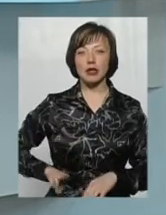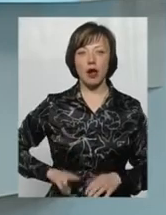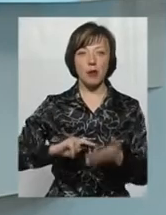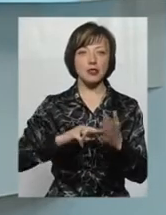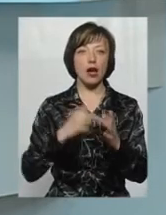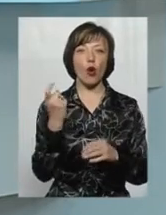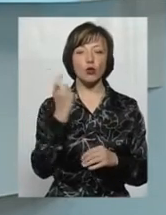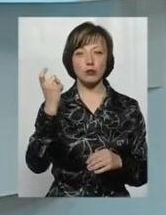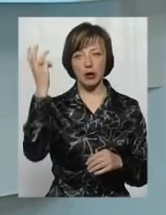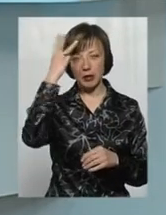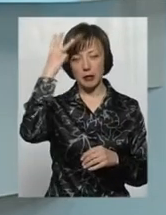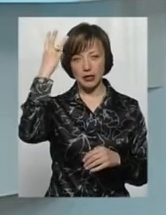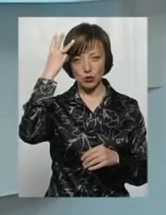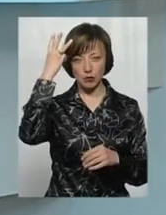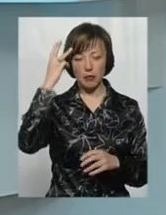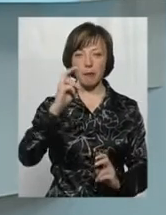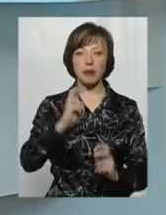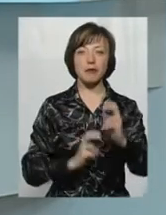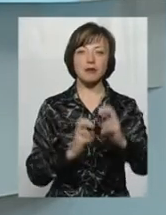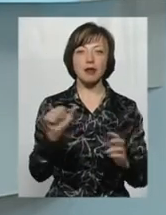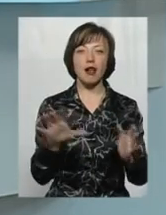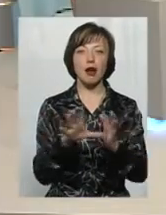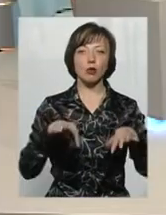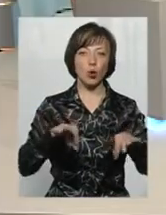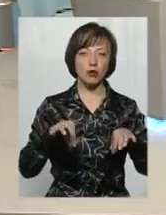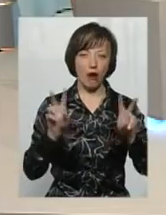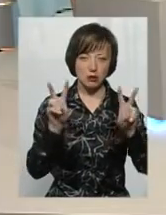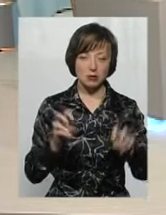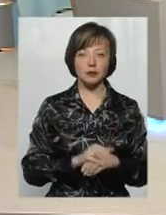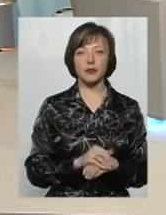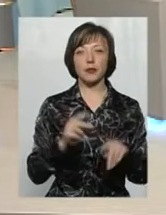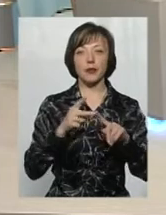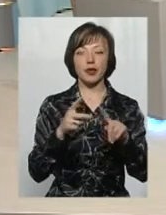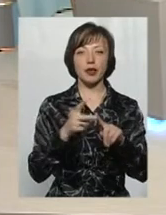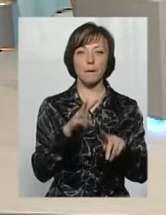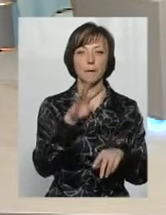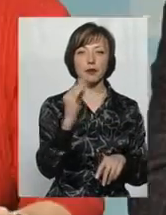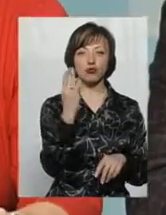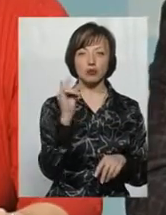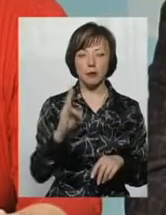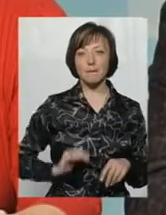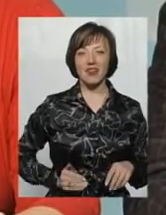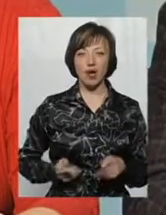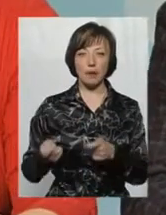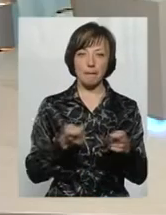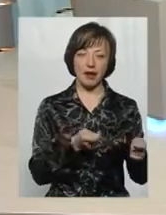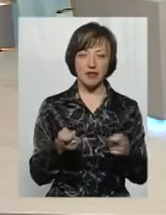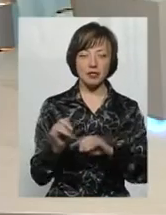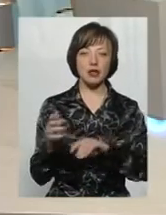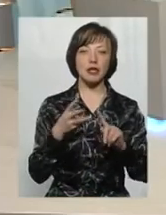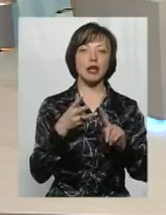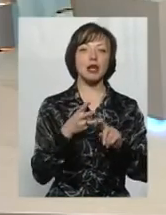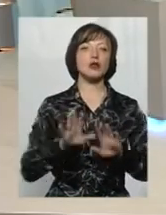економіки Хмельницького комунального підприємства «Електротранс». Це Олександр Мішин, приватний перевізник, та Андрій Бондаренко, заступник міського